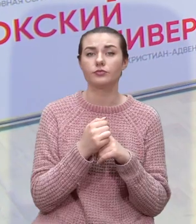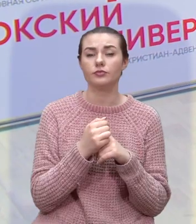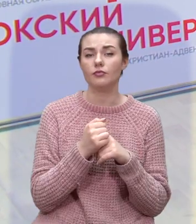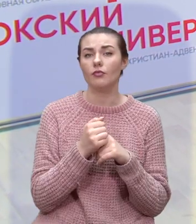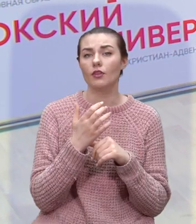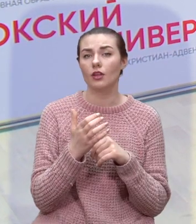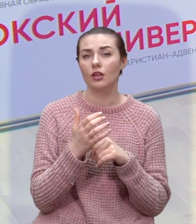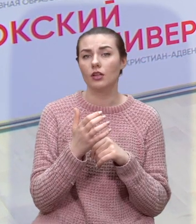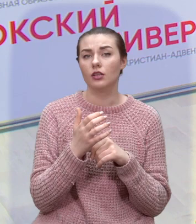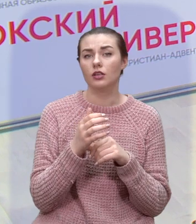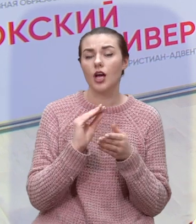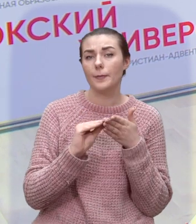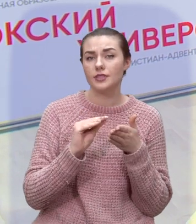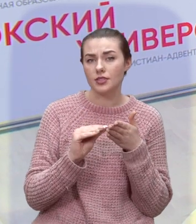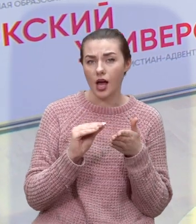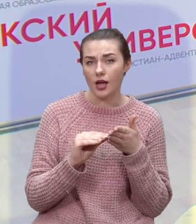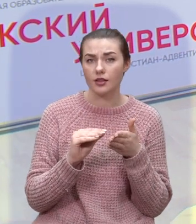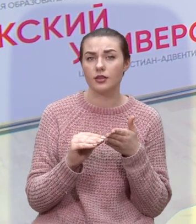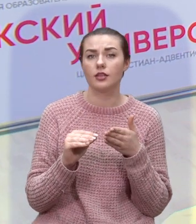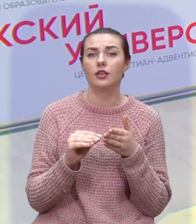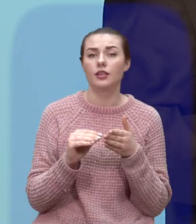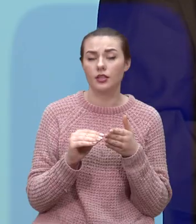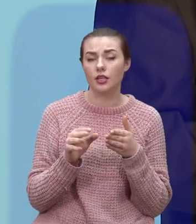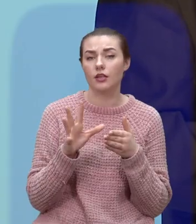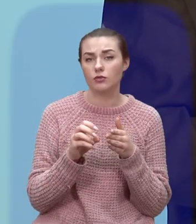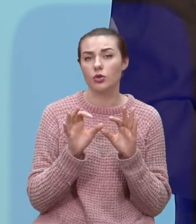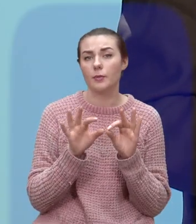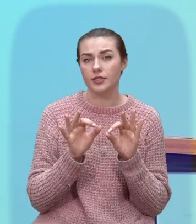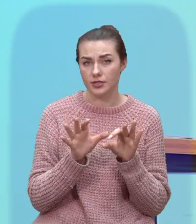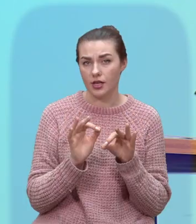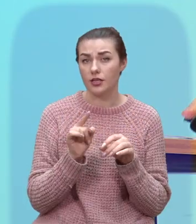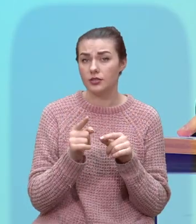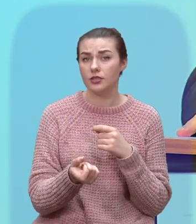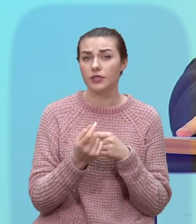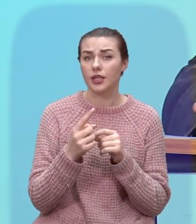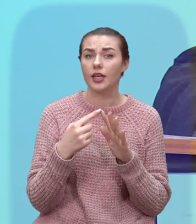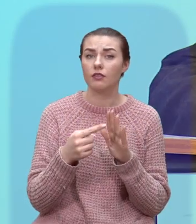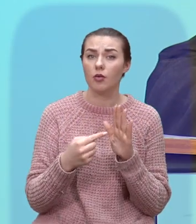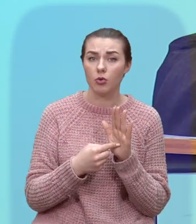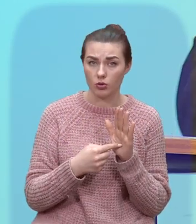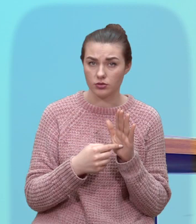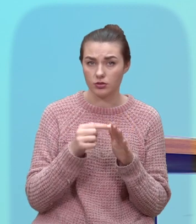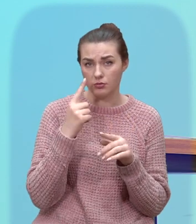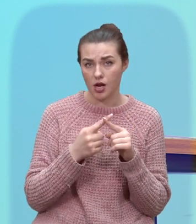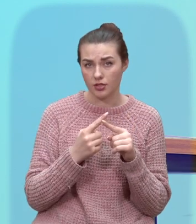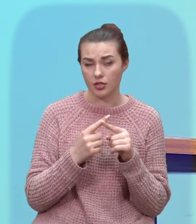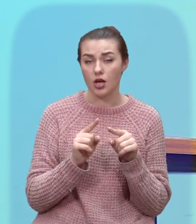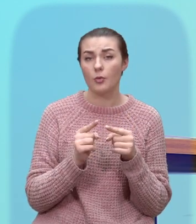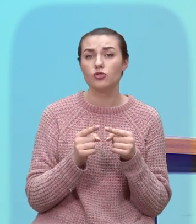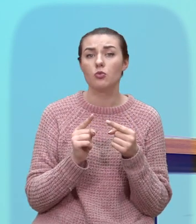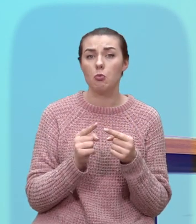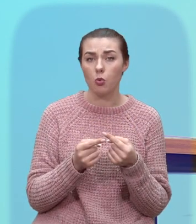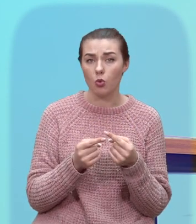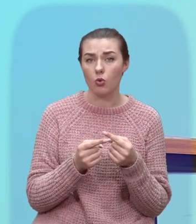овенса мог взять само описание песни но здесь возникает вопрос братья